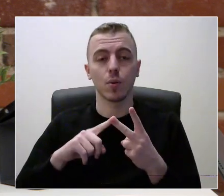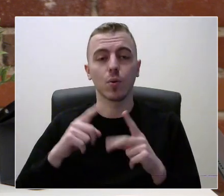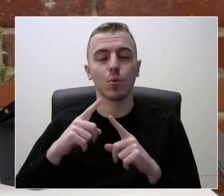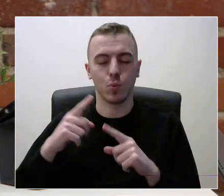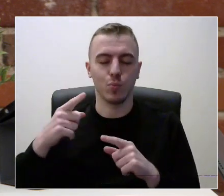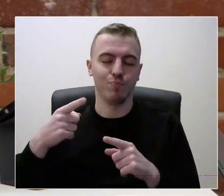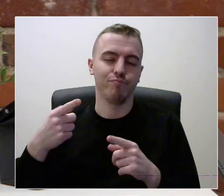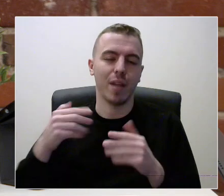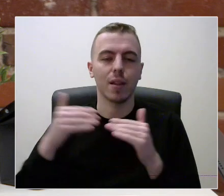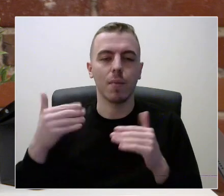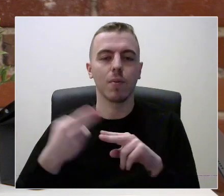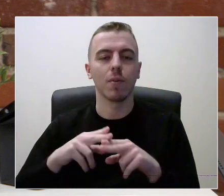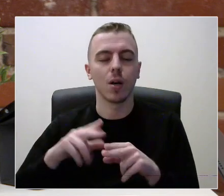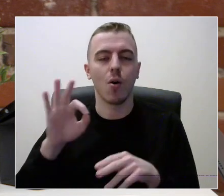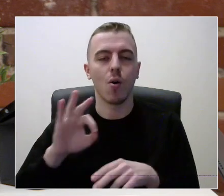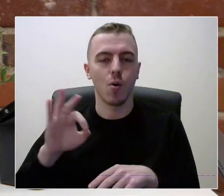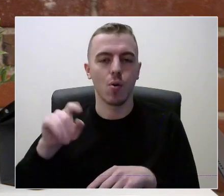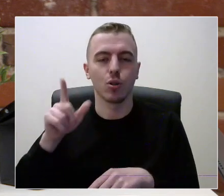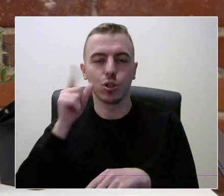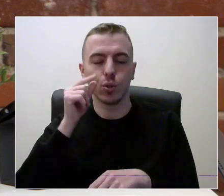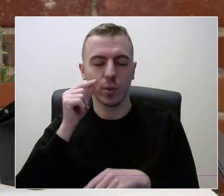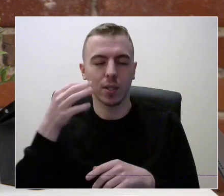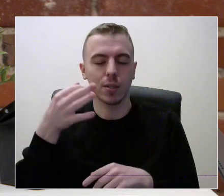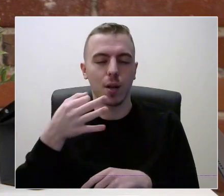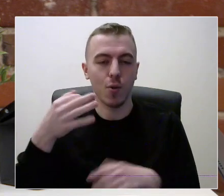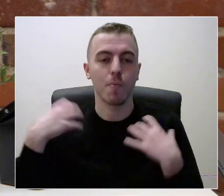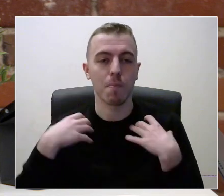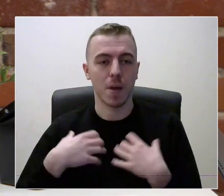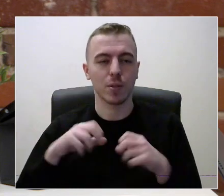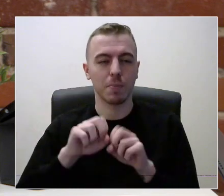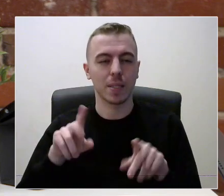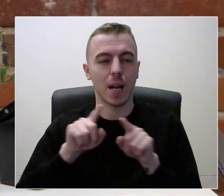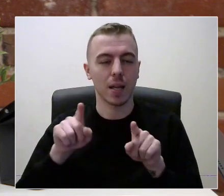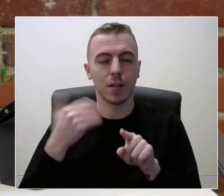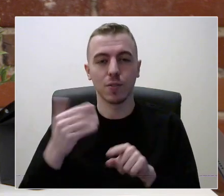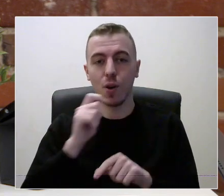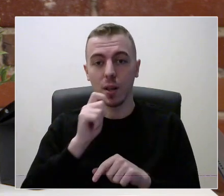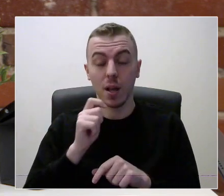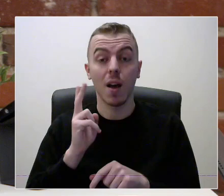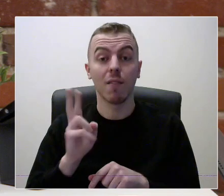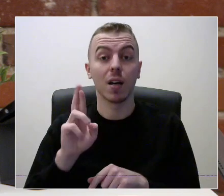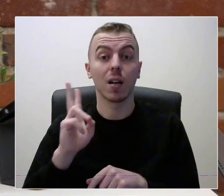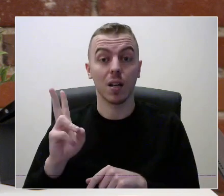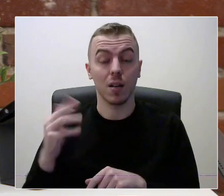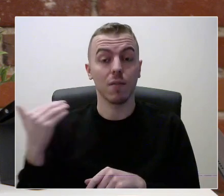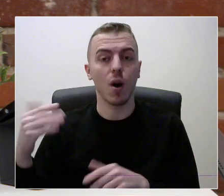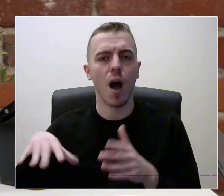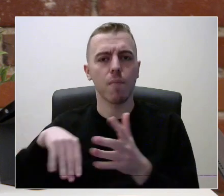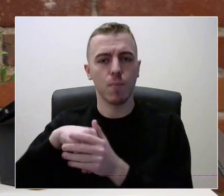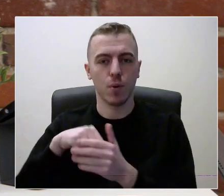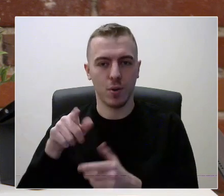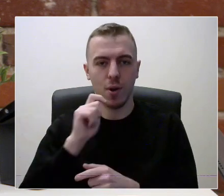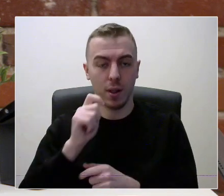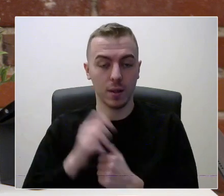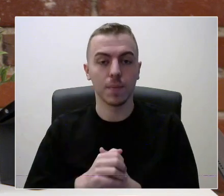rajono savivaldybės merų speciali agitacijos laida. Ši laida apmokėta vyriausiosios rinkimų komisijos, čia abu kandidatai turės lygias